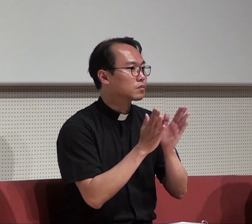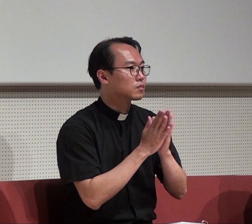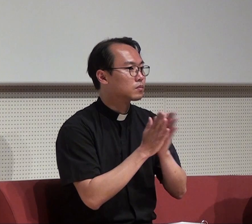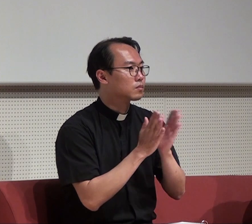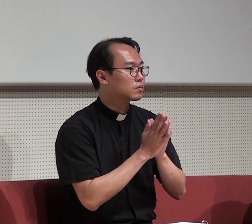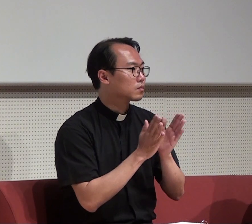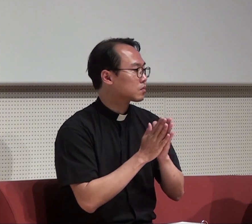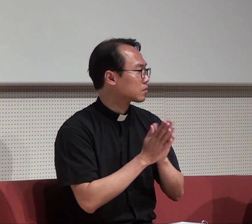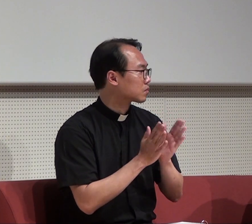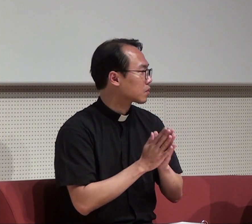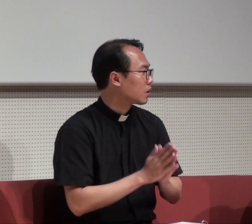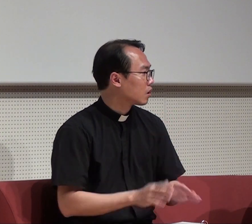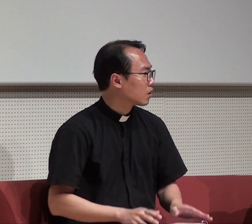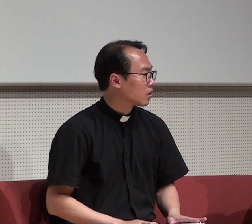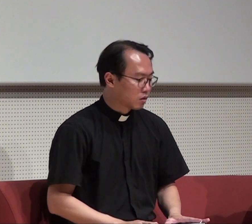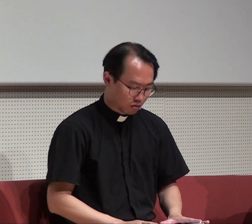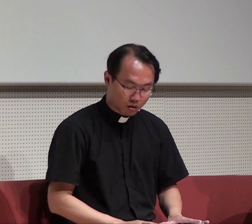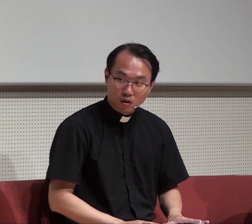반갑습니다.